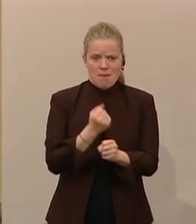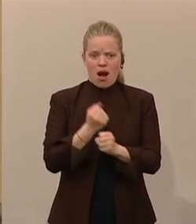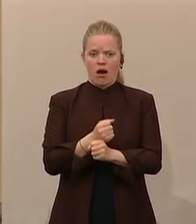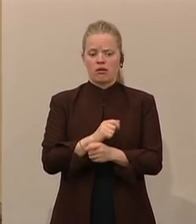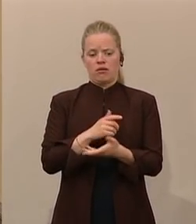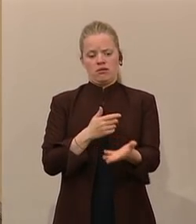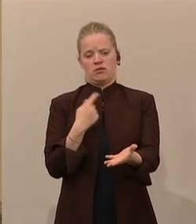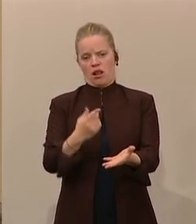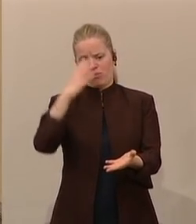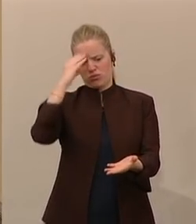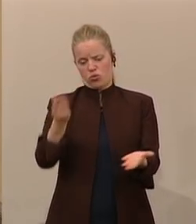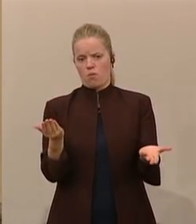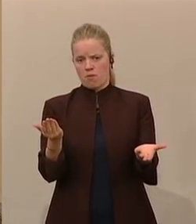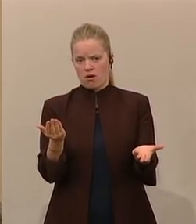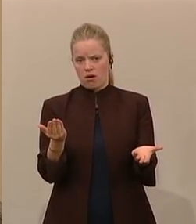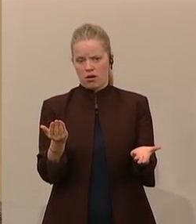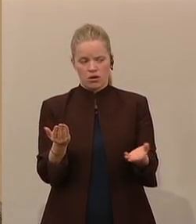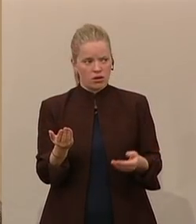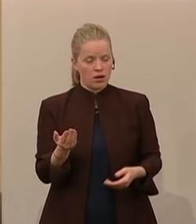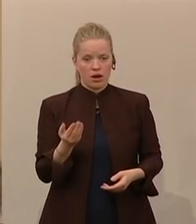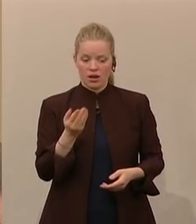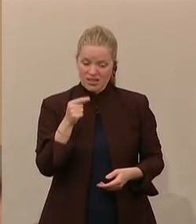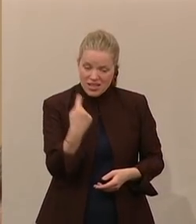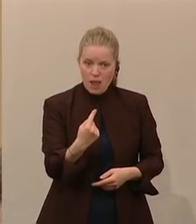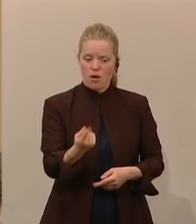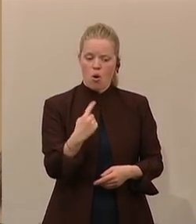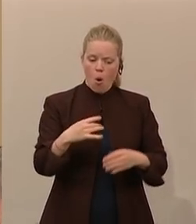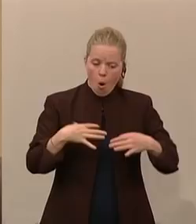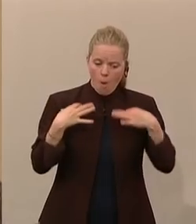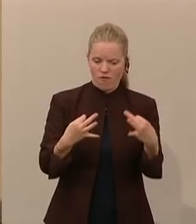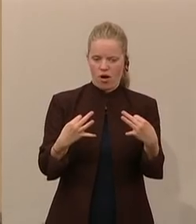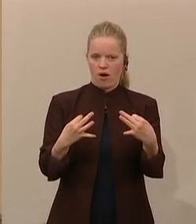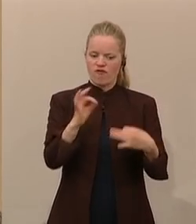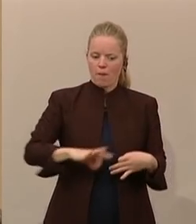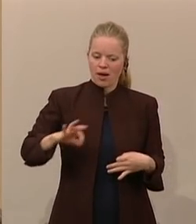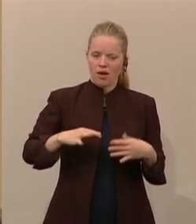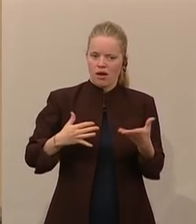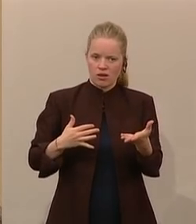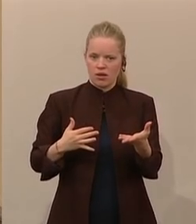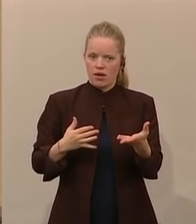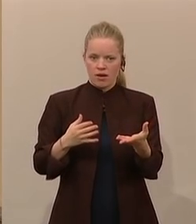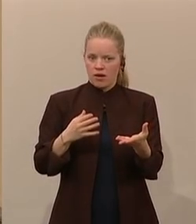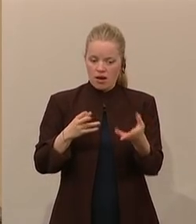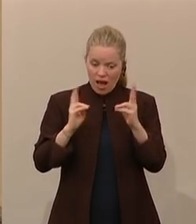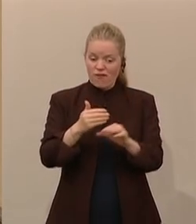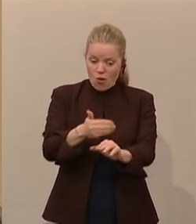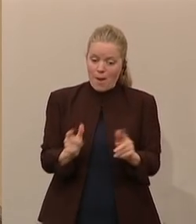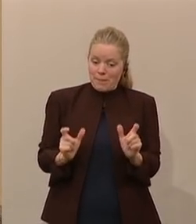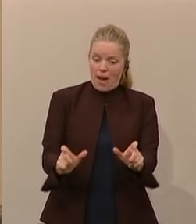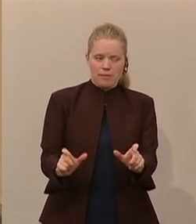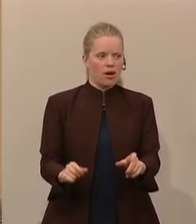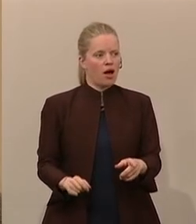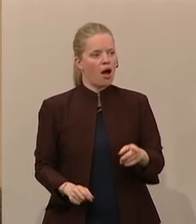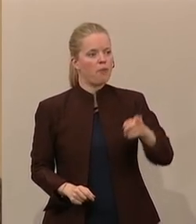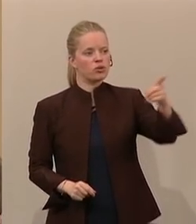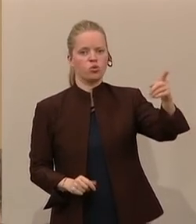Verbrechens, das wir verhindern hätten können, wenn Sie sich nicht nur deshalb dagegen stellen, weil Sie halt jetzt Opposition